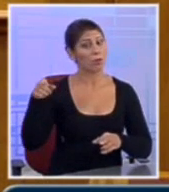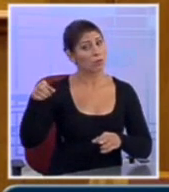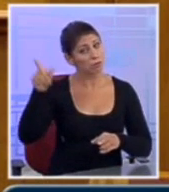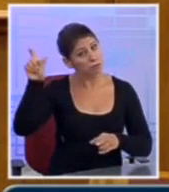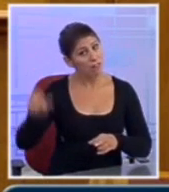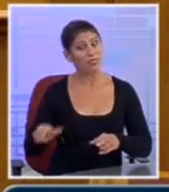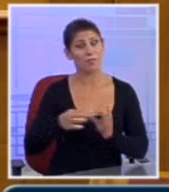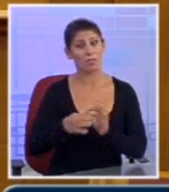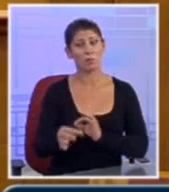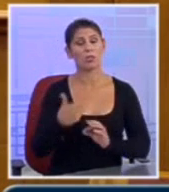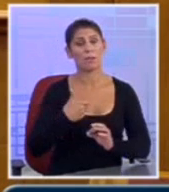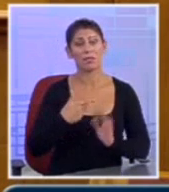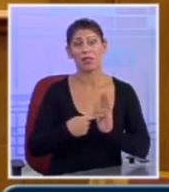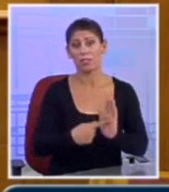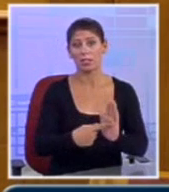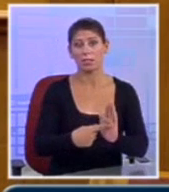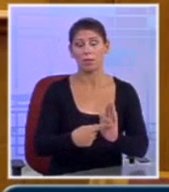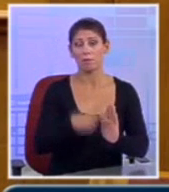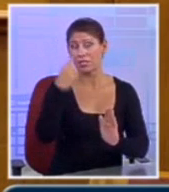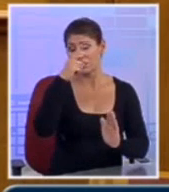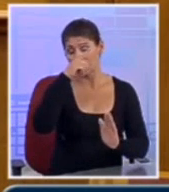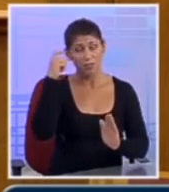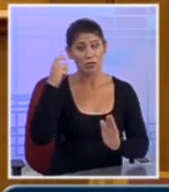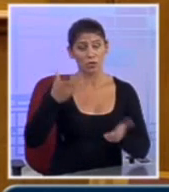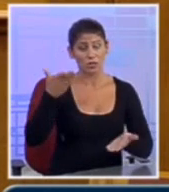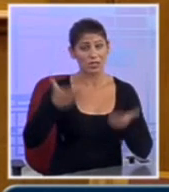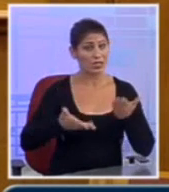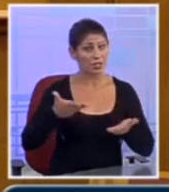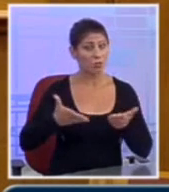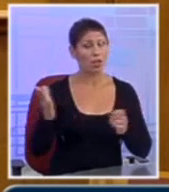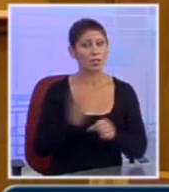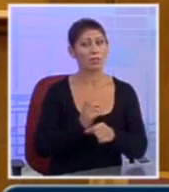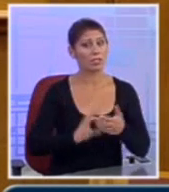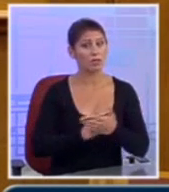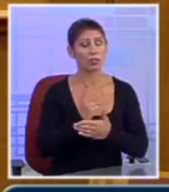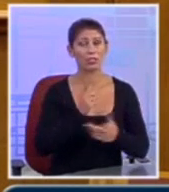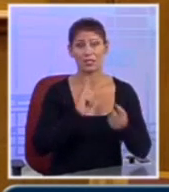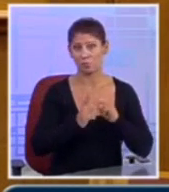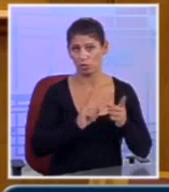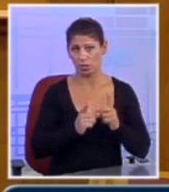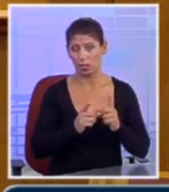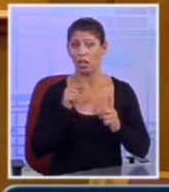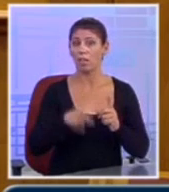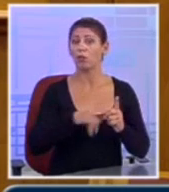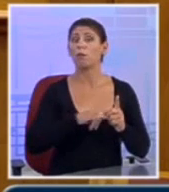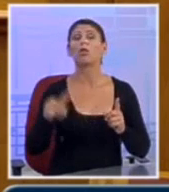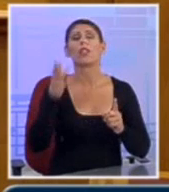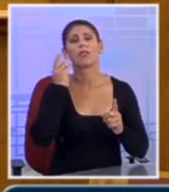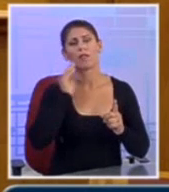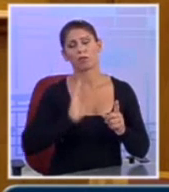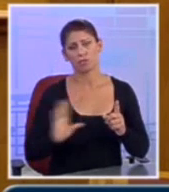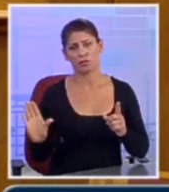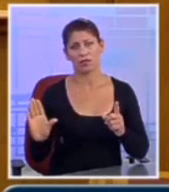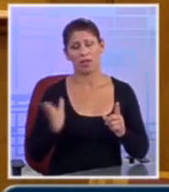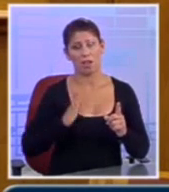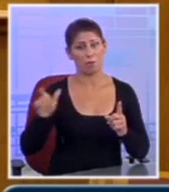εφαρμόζουν. Εμείς δείξαμε ότι μέσα σε δυσμενείς συσχετισμούς καταφέραμε να βελτιώσουμε τη συμφωνία. Αυτό ποτέ δεν θα ακουστεί